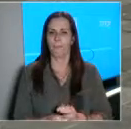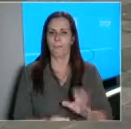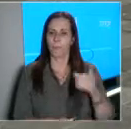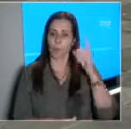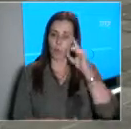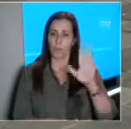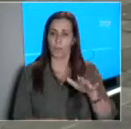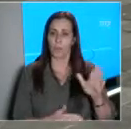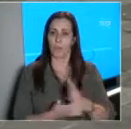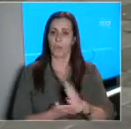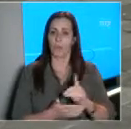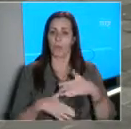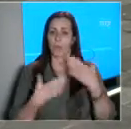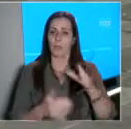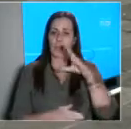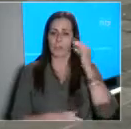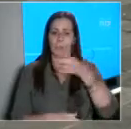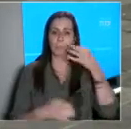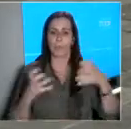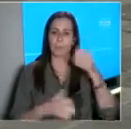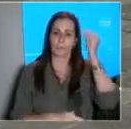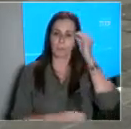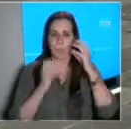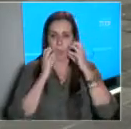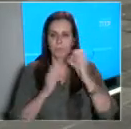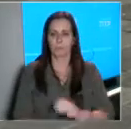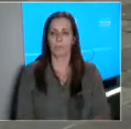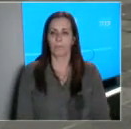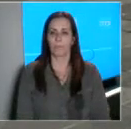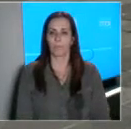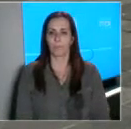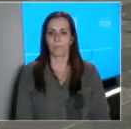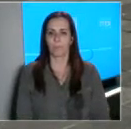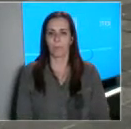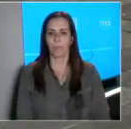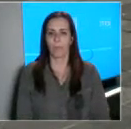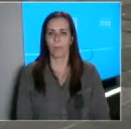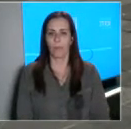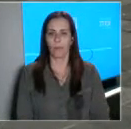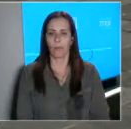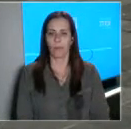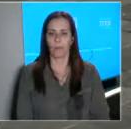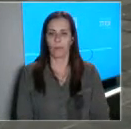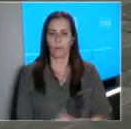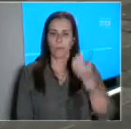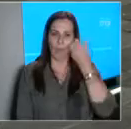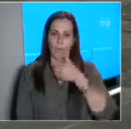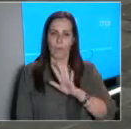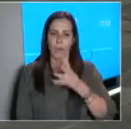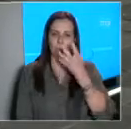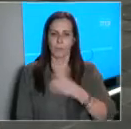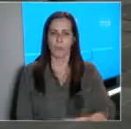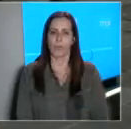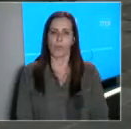מה את חושבת על ההחלטה לא לאפשר לאמיר פרץ לנאום בעצרת הזיכרון לרבין? חבל. חבל מאוד,